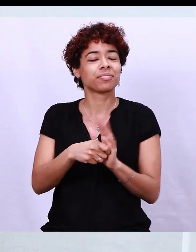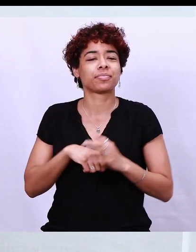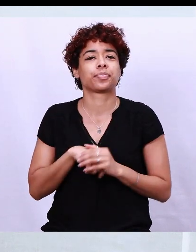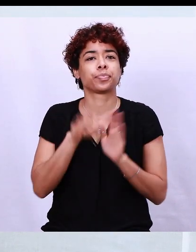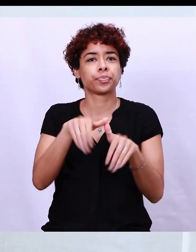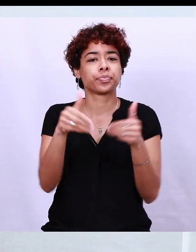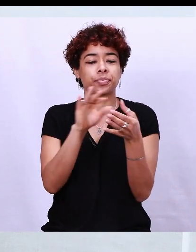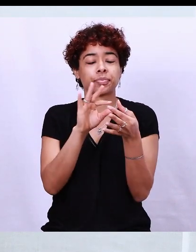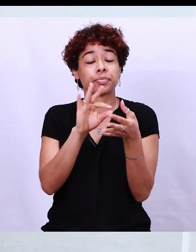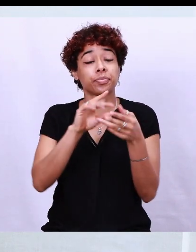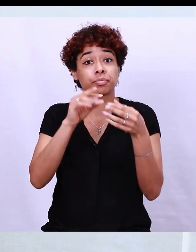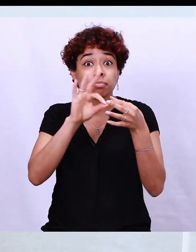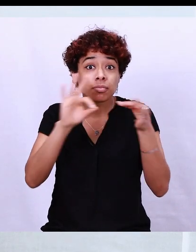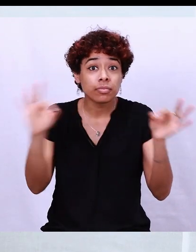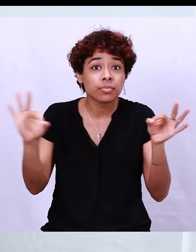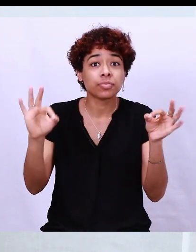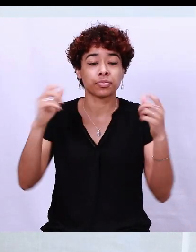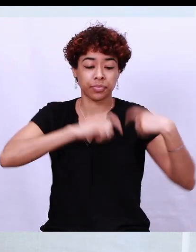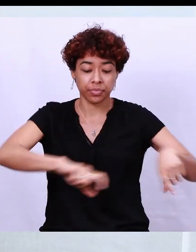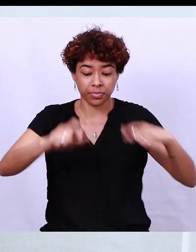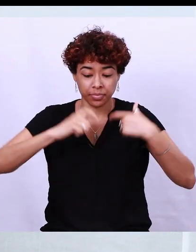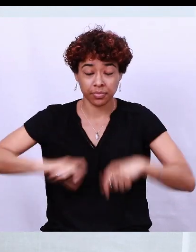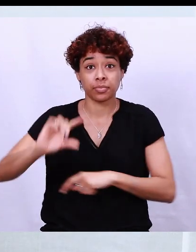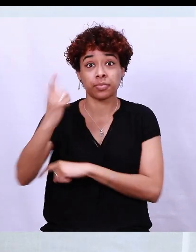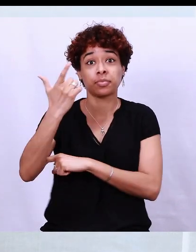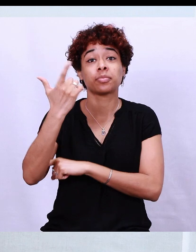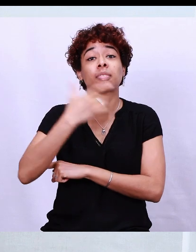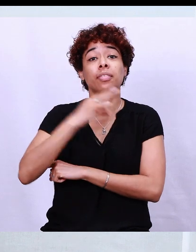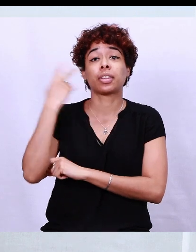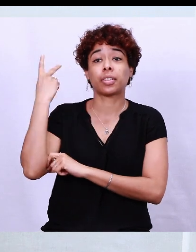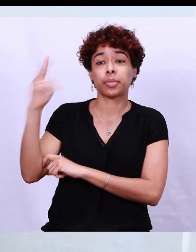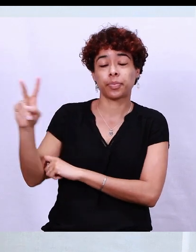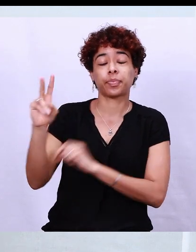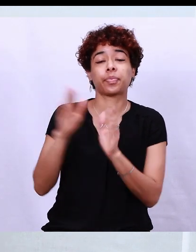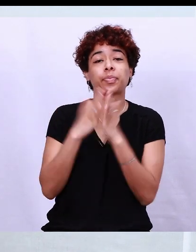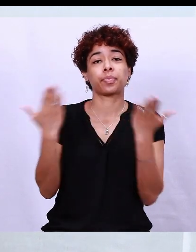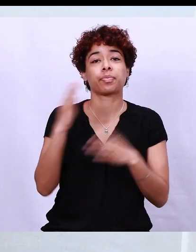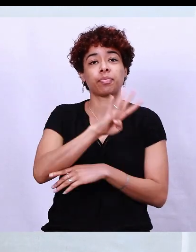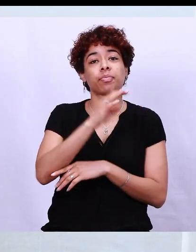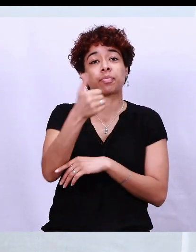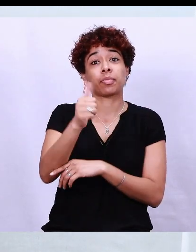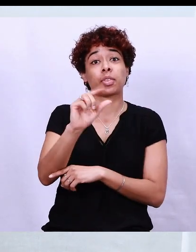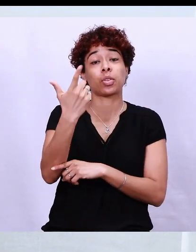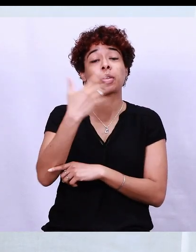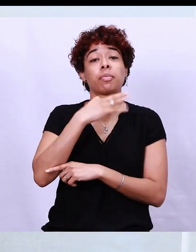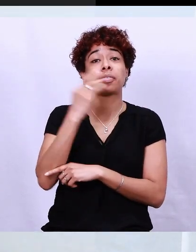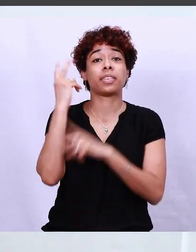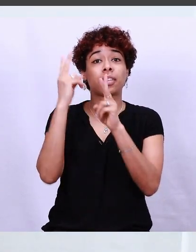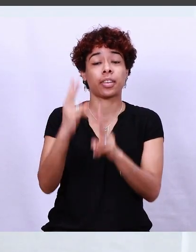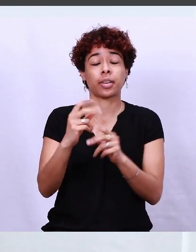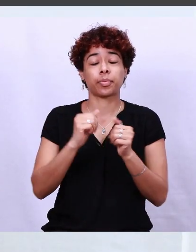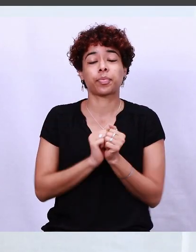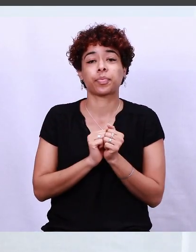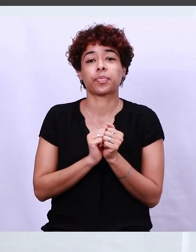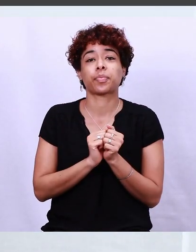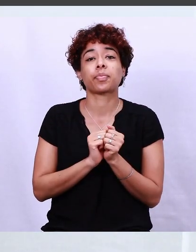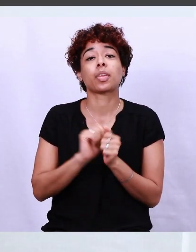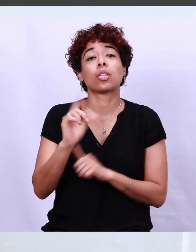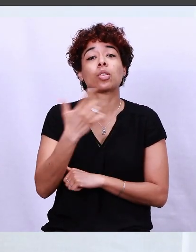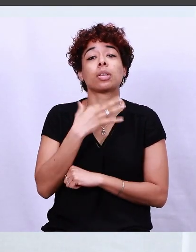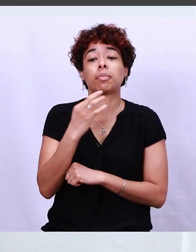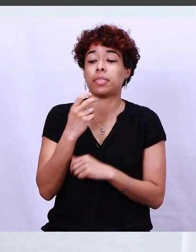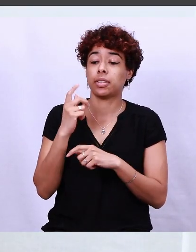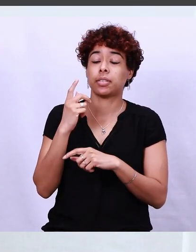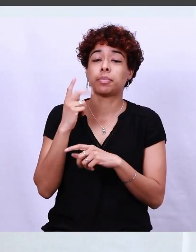avec Joseph et cette fois-ci avec son second fils qui va arriver. Genèse 41, verset 52. Il donna au second le